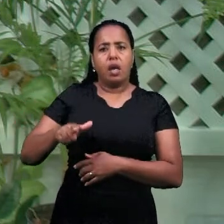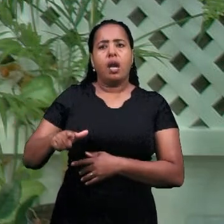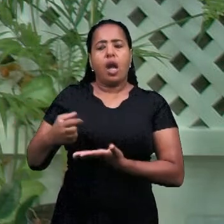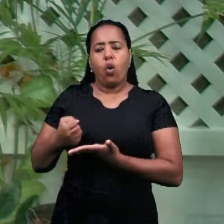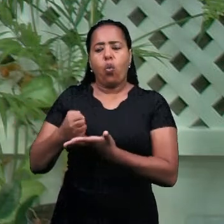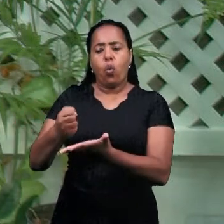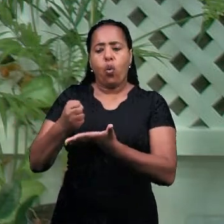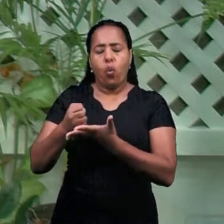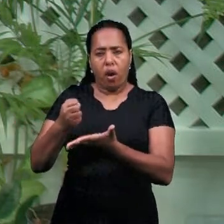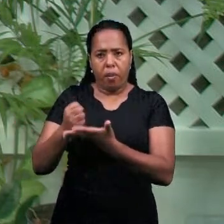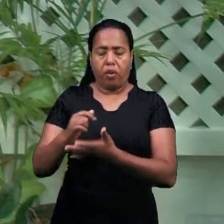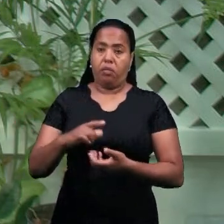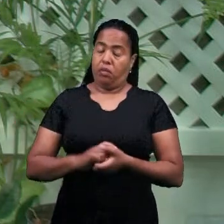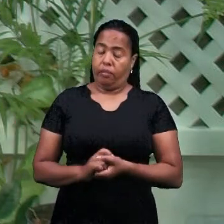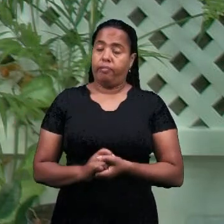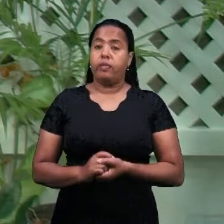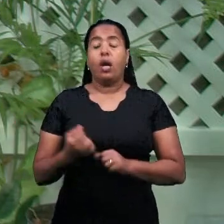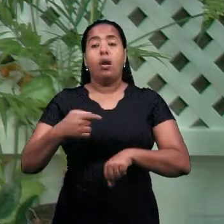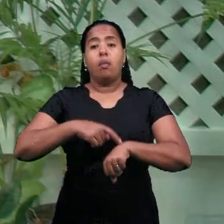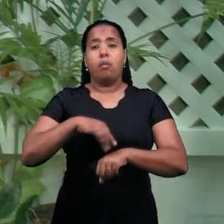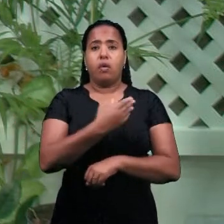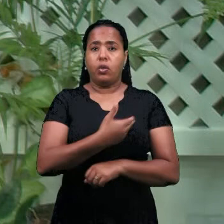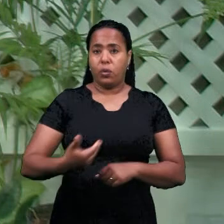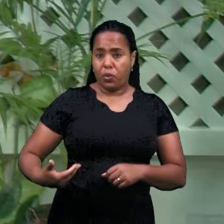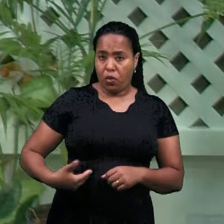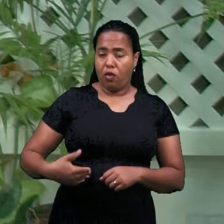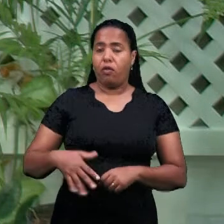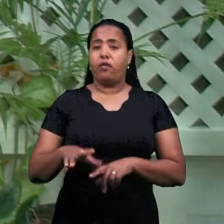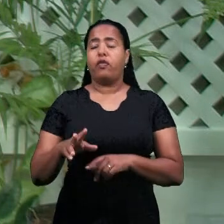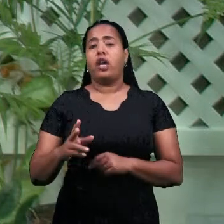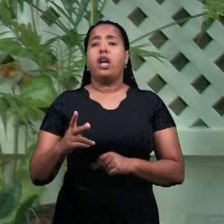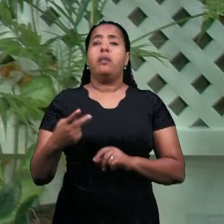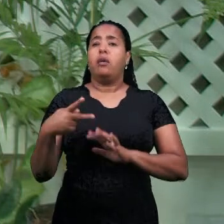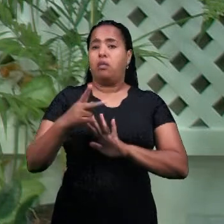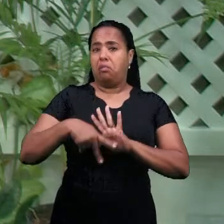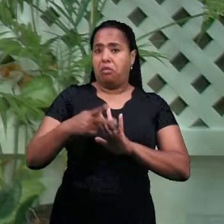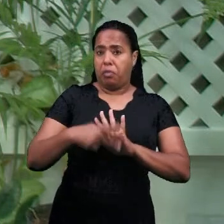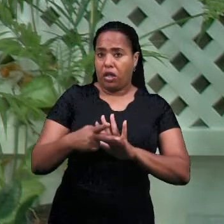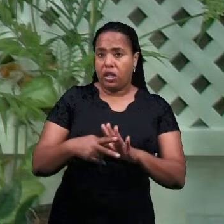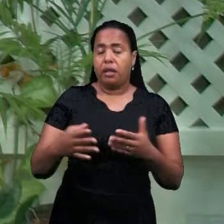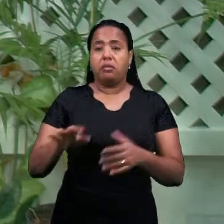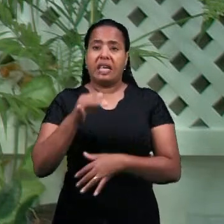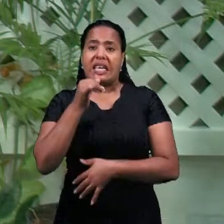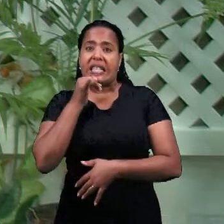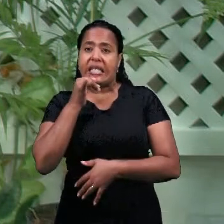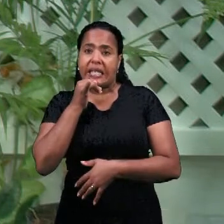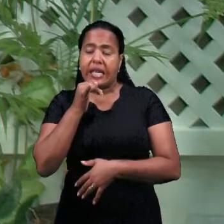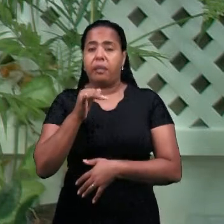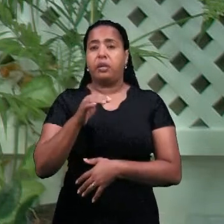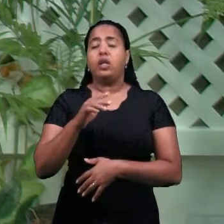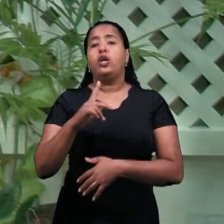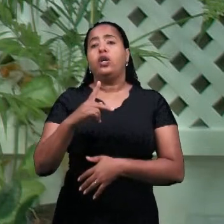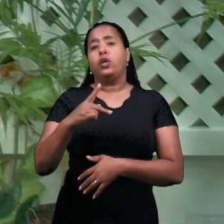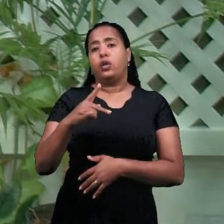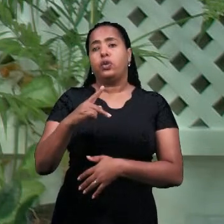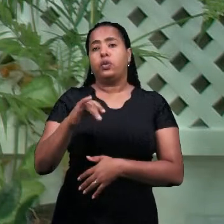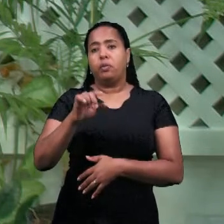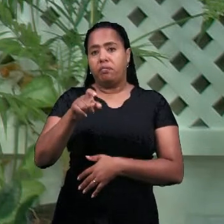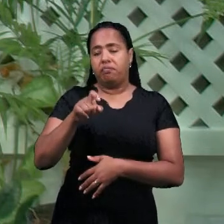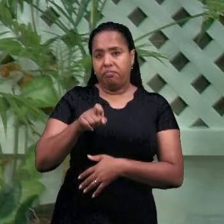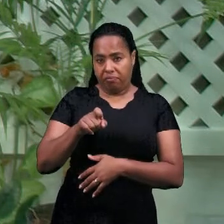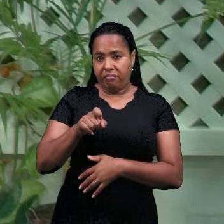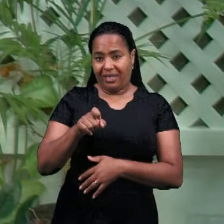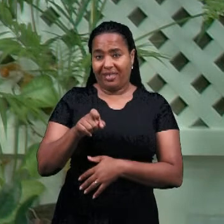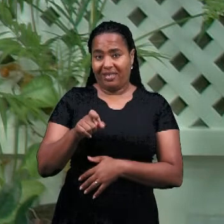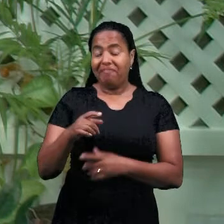le gouvernement lance des programmes, des projets. Les personnes sont obligées de toucher au téléphone